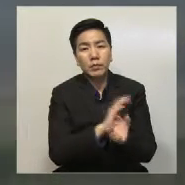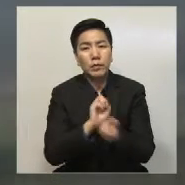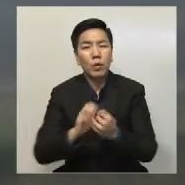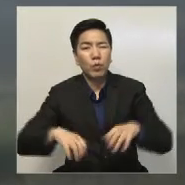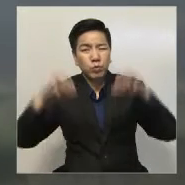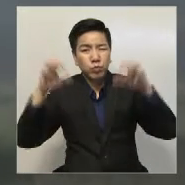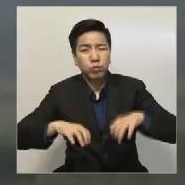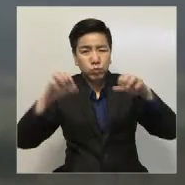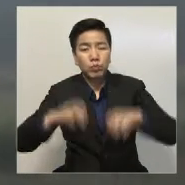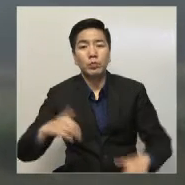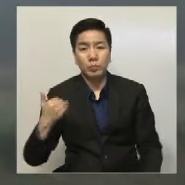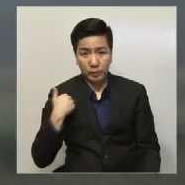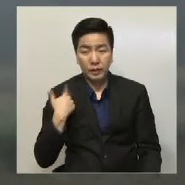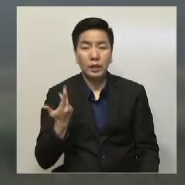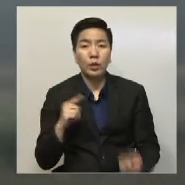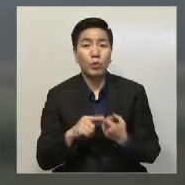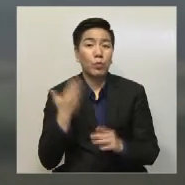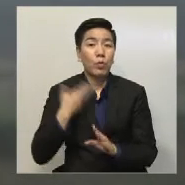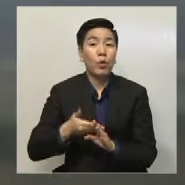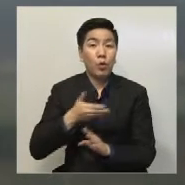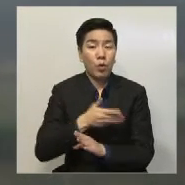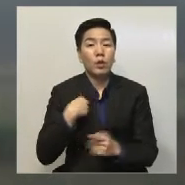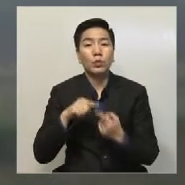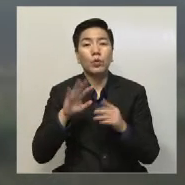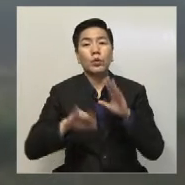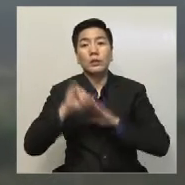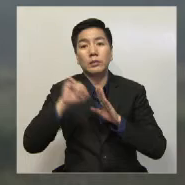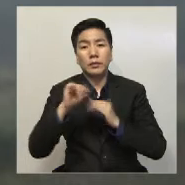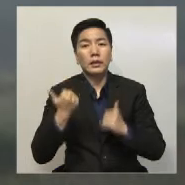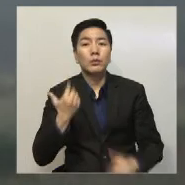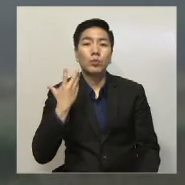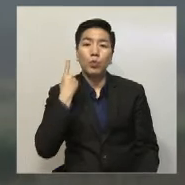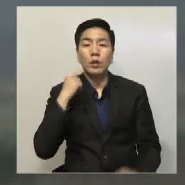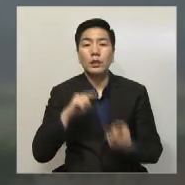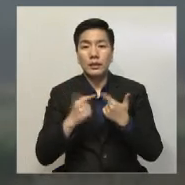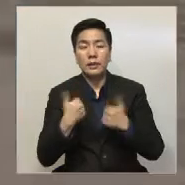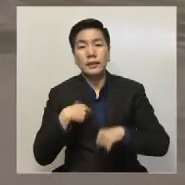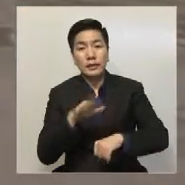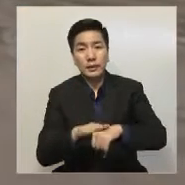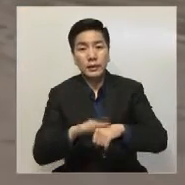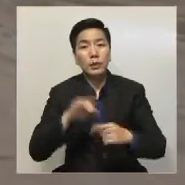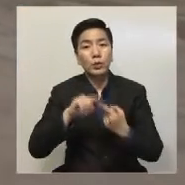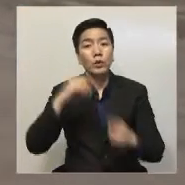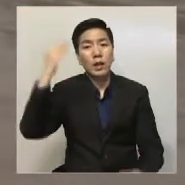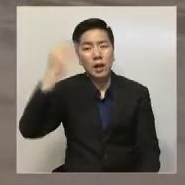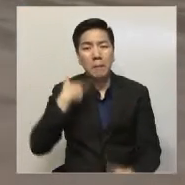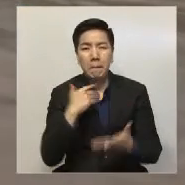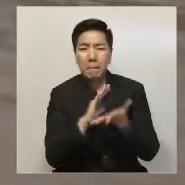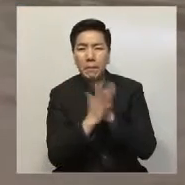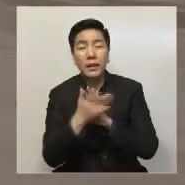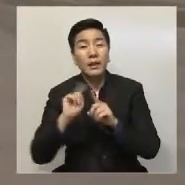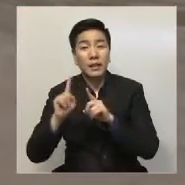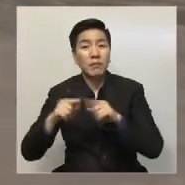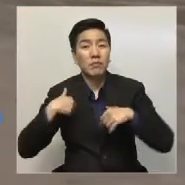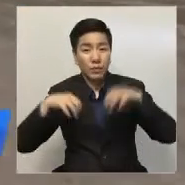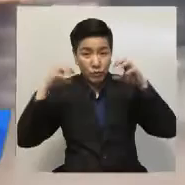ทบจากฝนตกหนักนะคะ ใช่ค่ะก่อนหน้านี้เนี่ยอย่างที่จังหวัดเชียงใหม่เมื่อวานนี้หลังจากที่เตือนเรื่องของสภาพอากาศที่แปรปรวนและมี